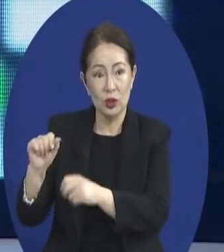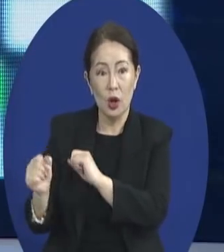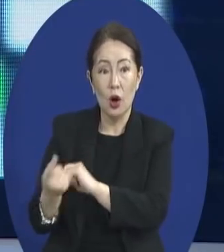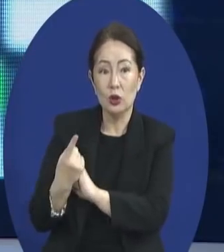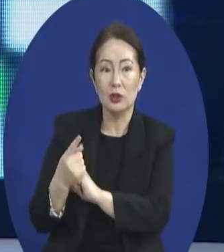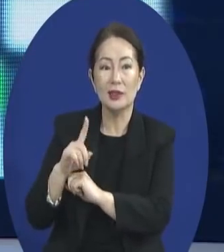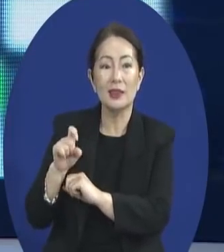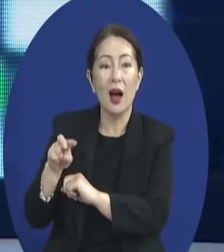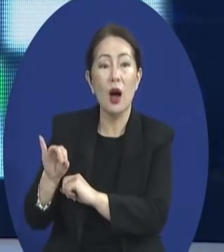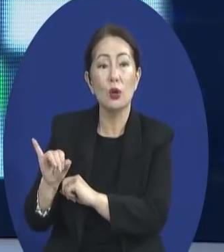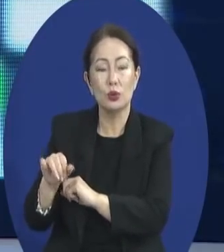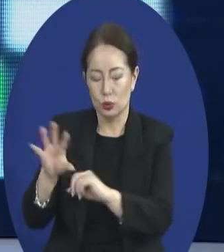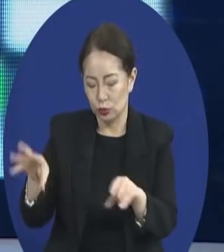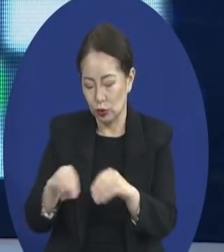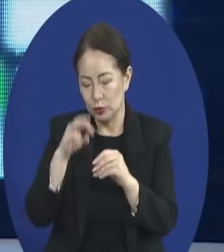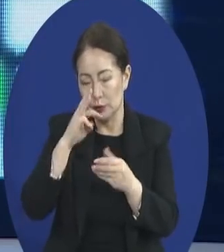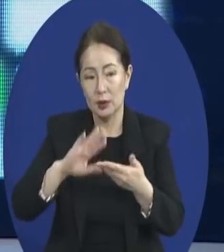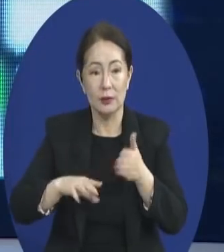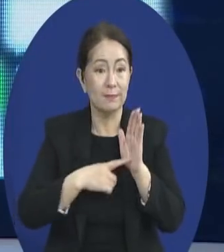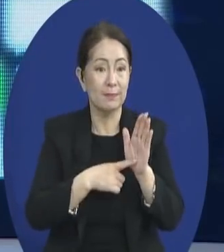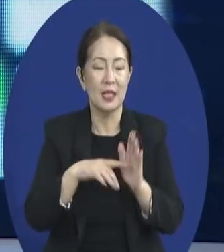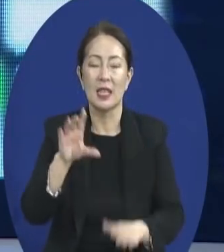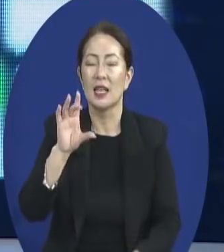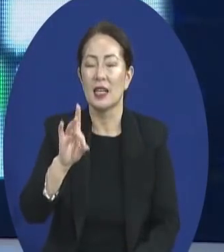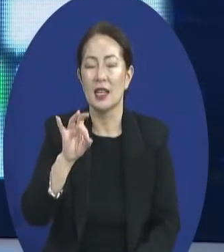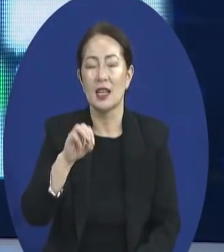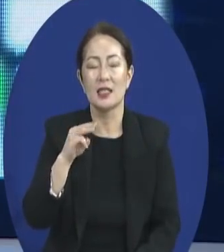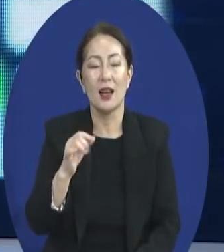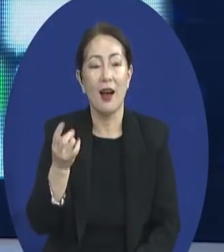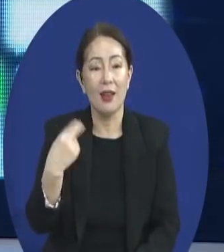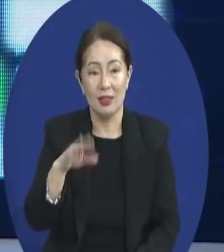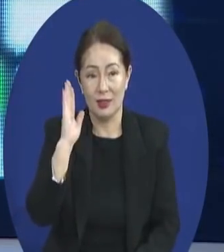тухай той мэдээллийг студид өгөхөөр сэтгүүч Эрдэнэсэн ханд ажиллаж байна.